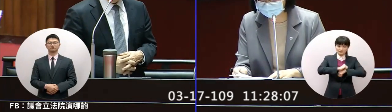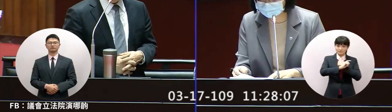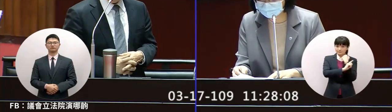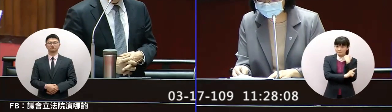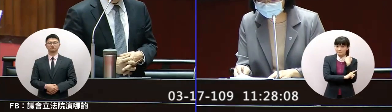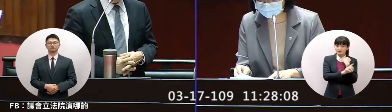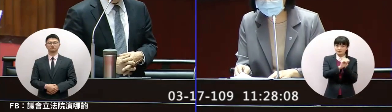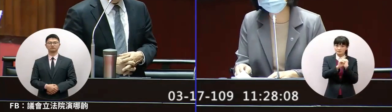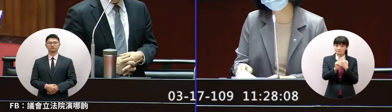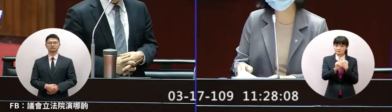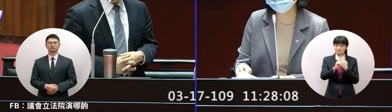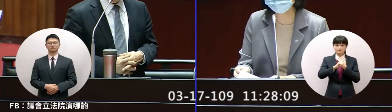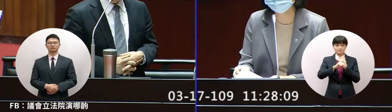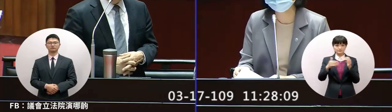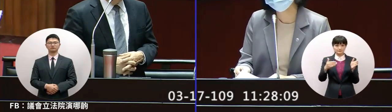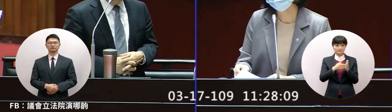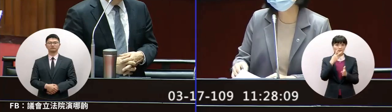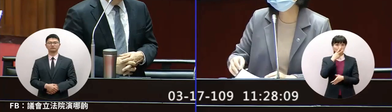我们是希望。